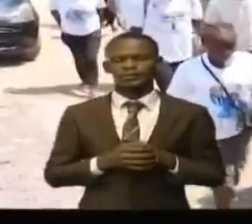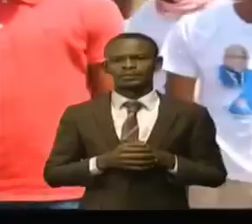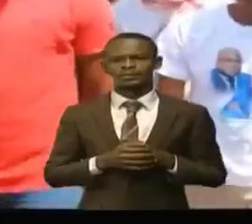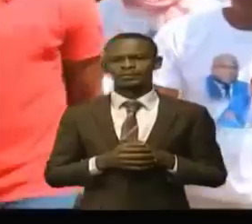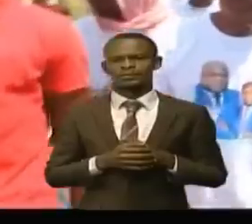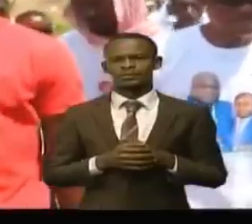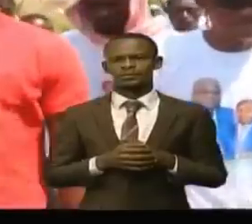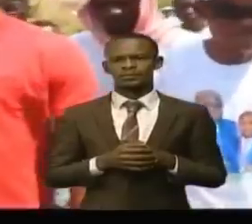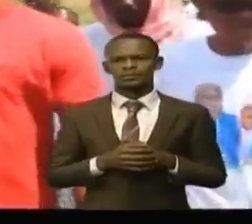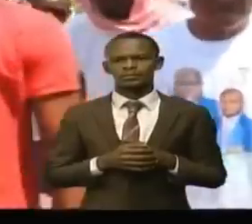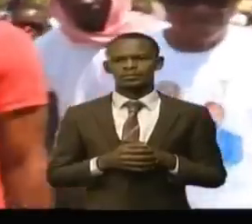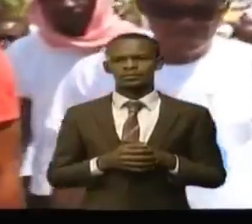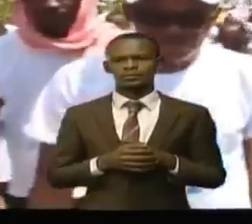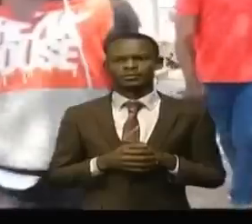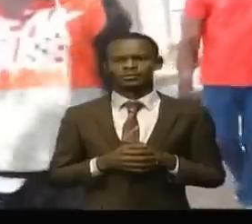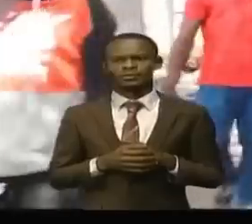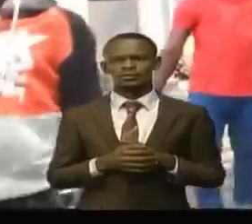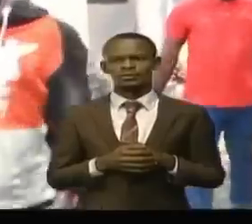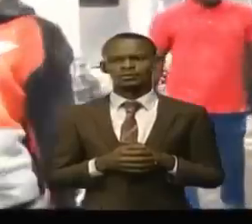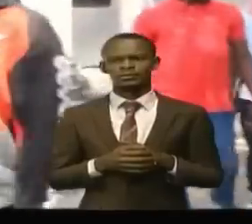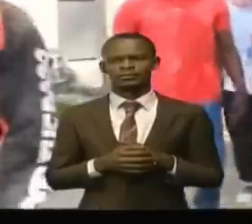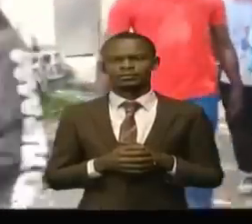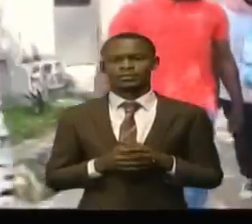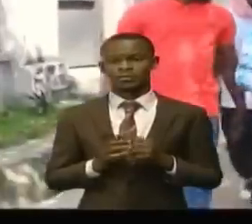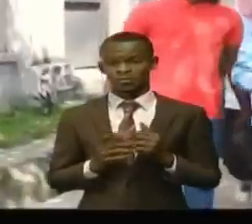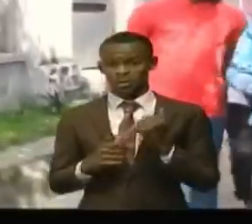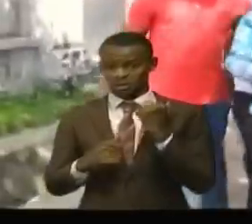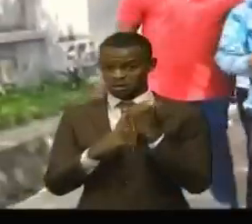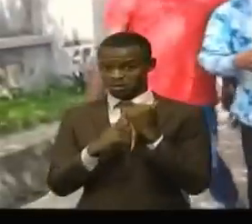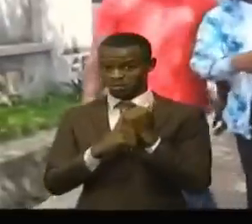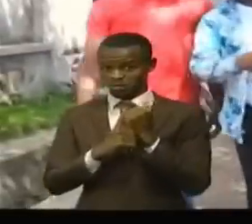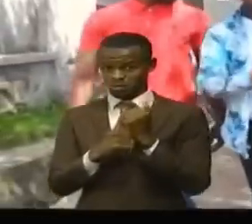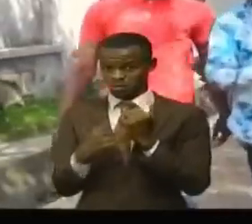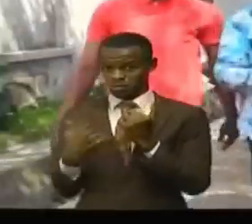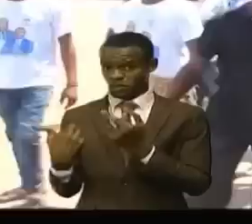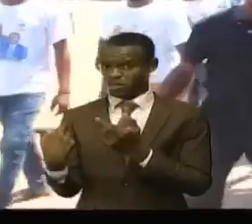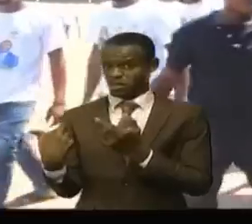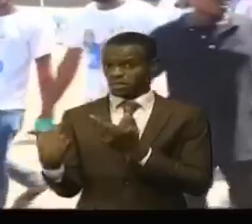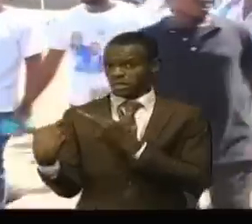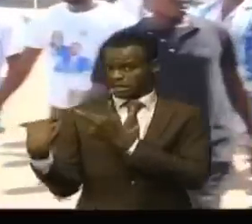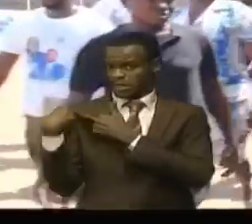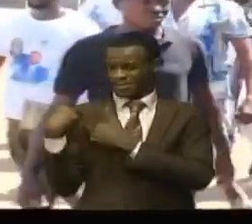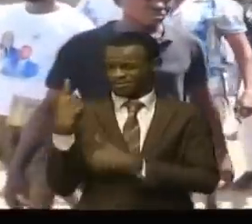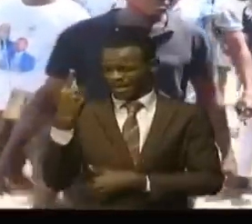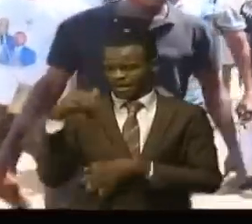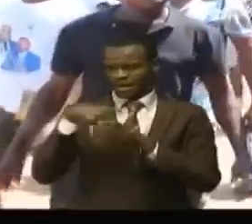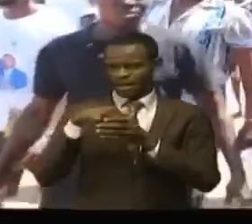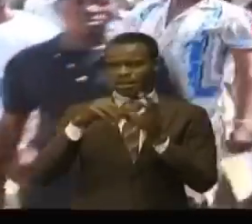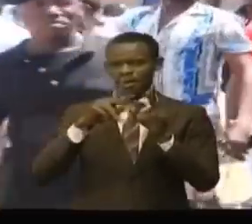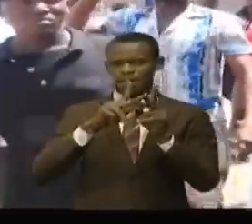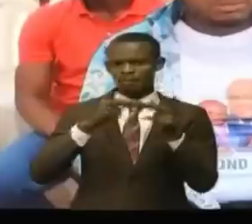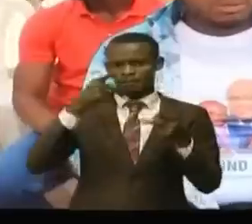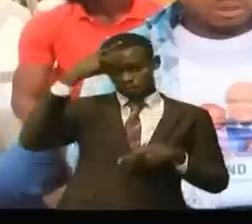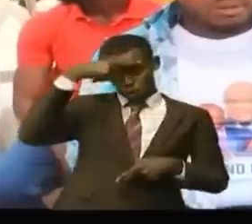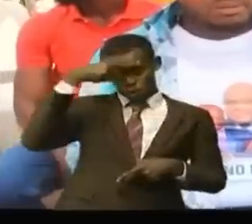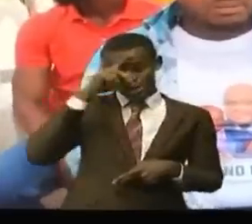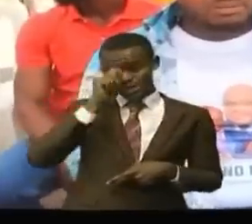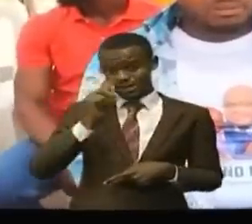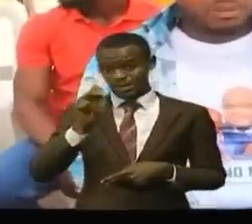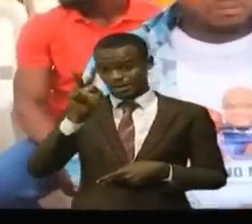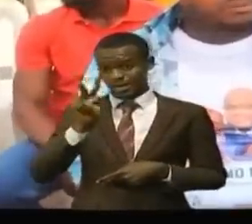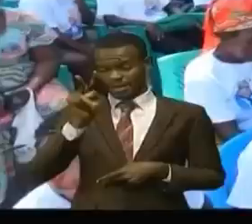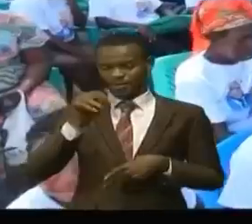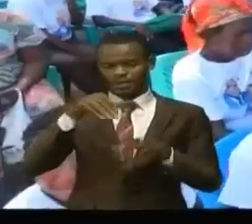Moninga, Raymond Dilmana Longangé, cadre de l'UDPS, s'est décidé de faire une descente à la cité des anciens combattants de la commune de Ngalima